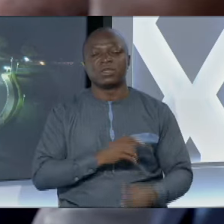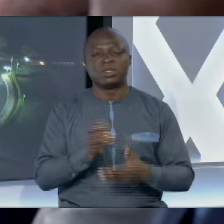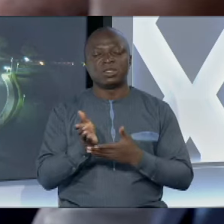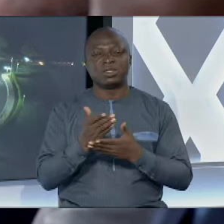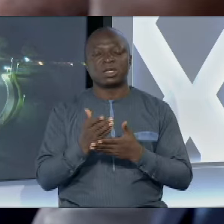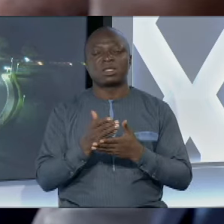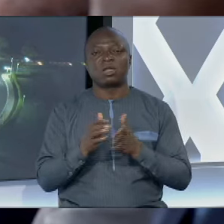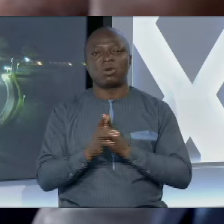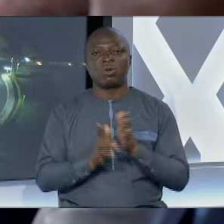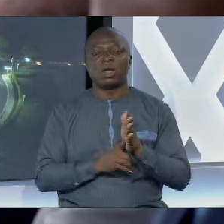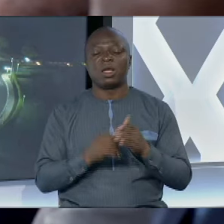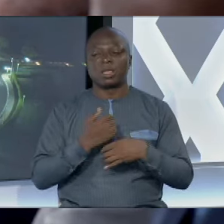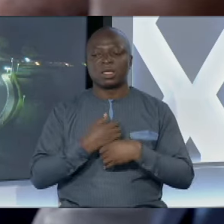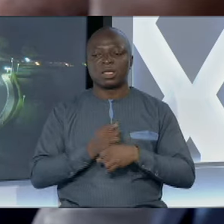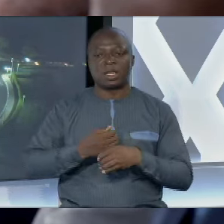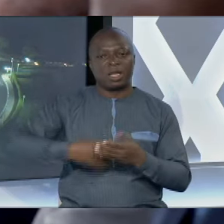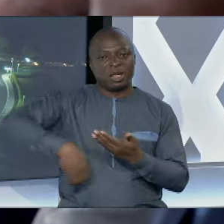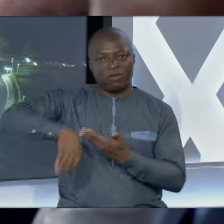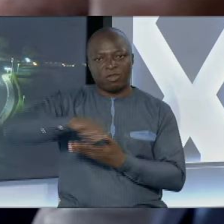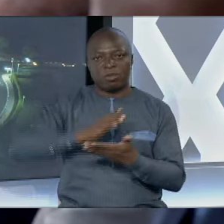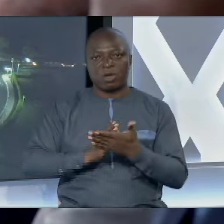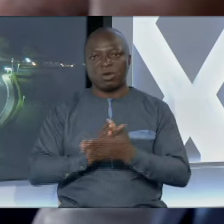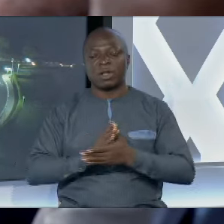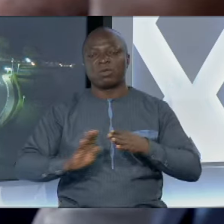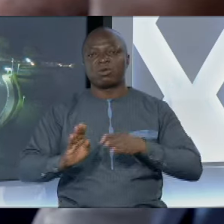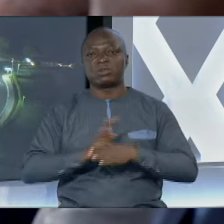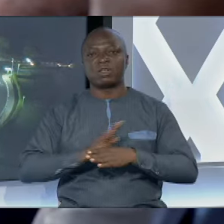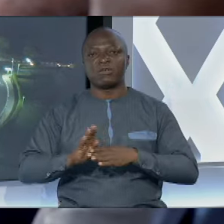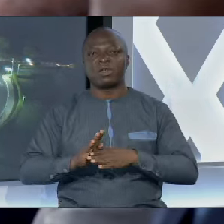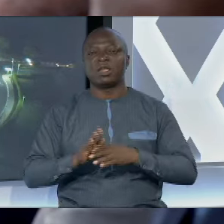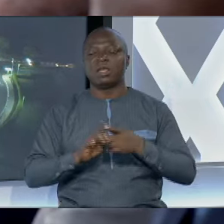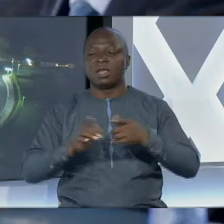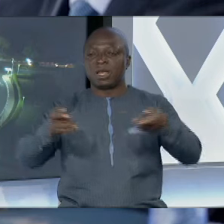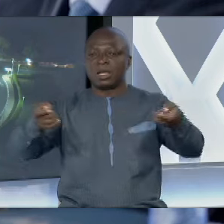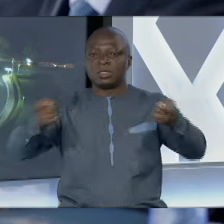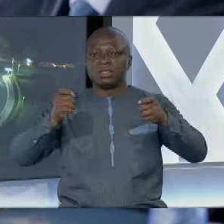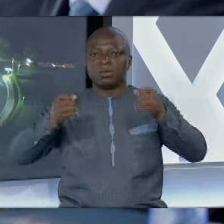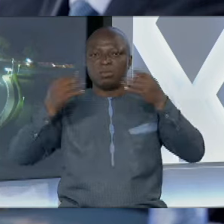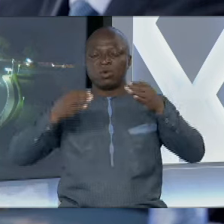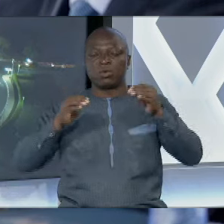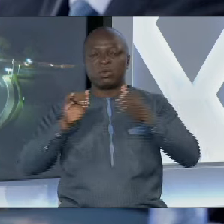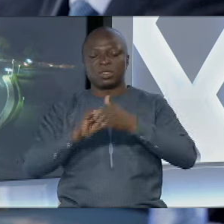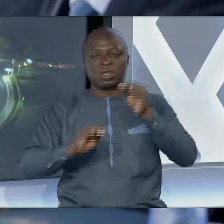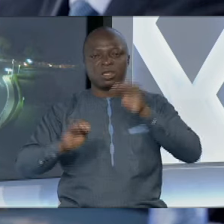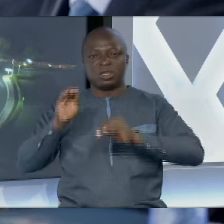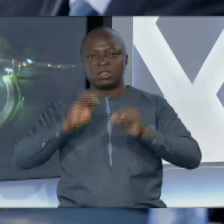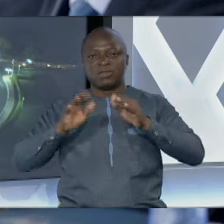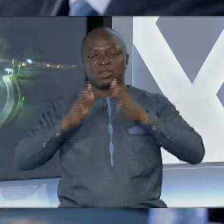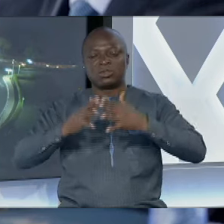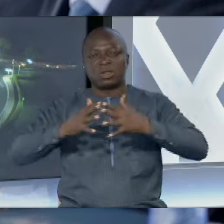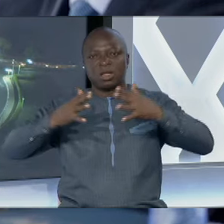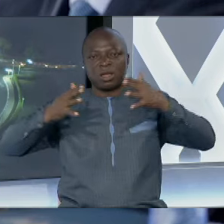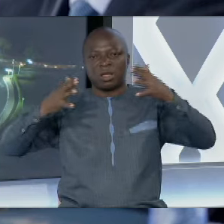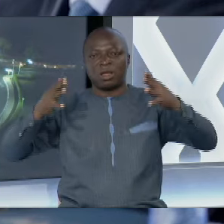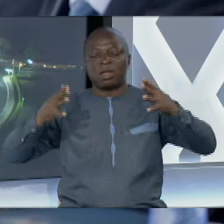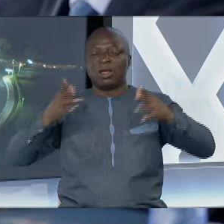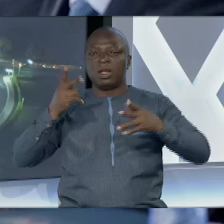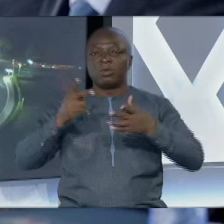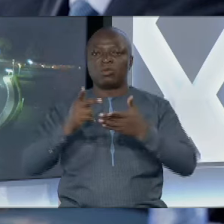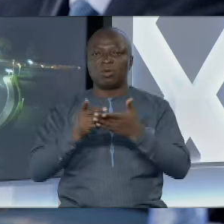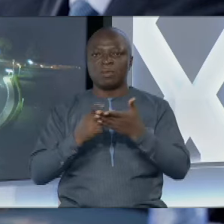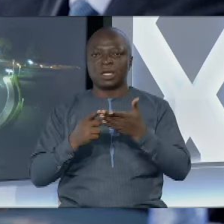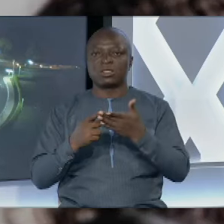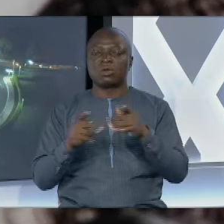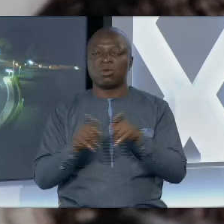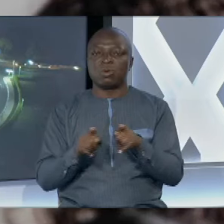réformes qui créent un environnement propice aux affaires et attirent davantage de gros investisseurs. Les deux parties